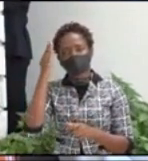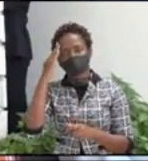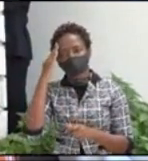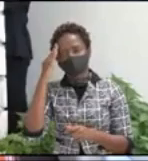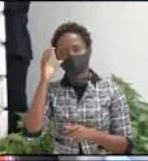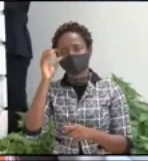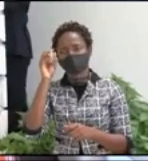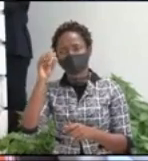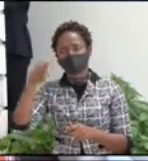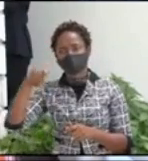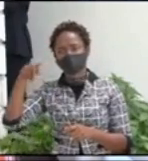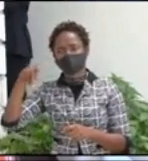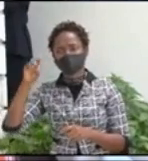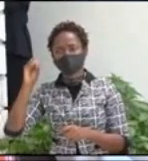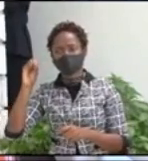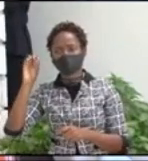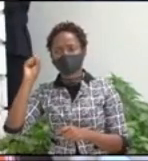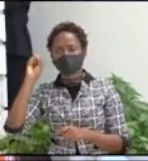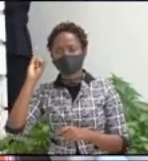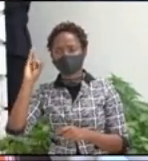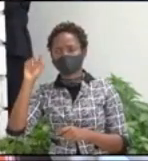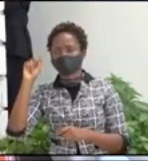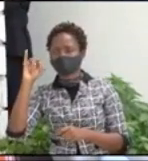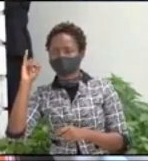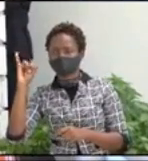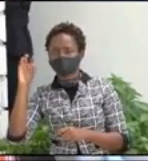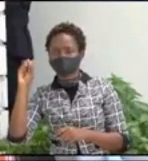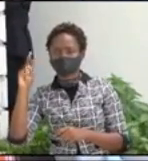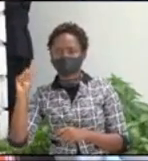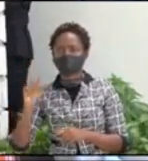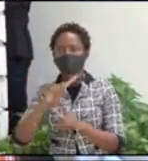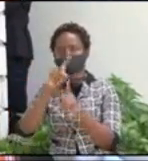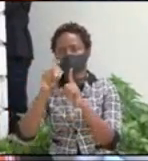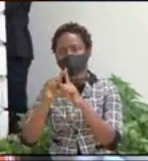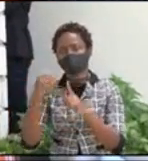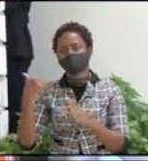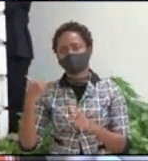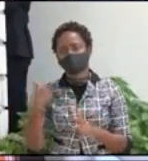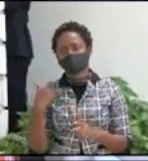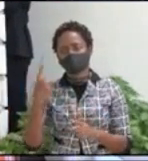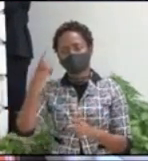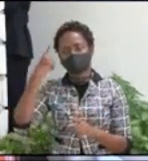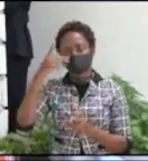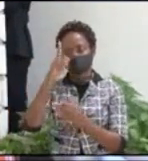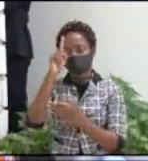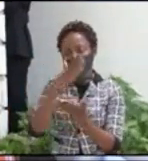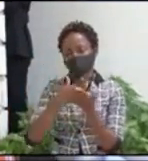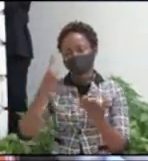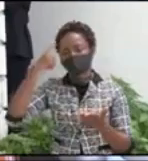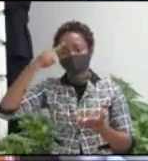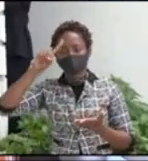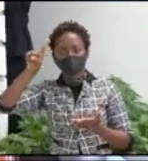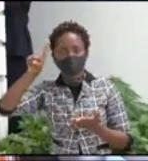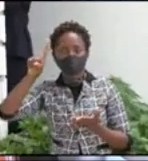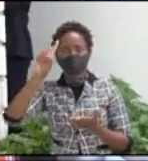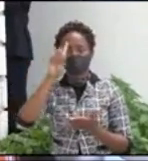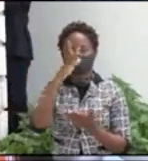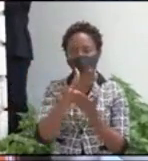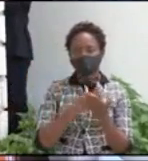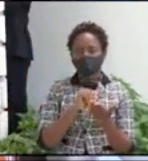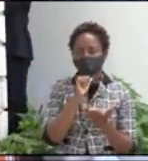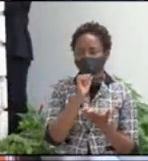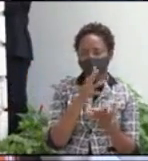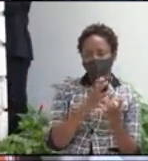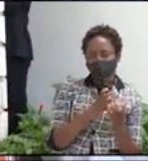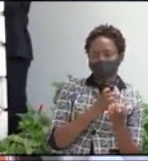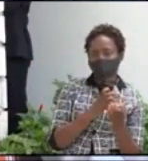l'opposition, c'est en fait démocratie, c'est là qu'il y a un parti qui pour, un parti qui contre, et un parti qui pour assiler au